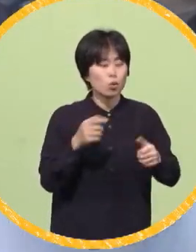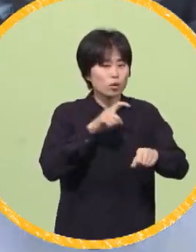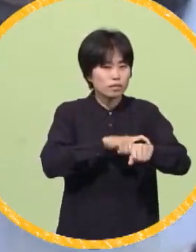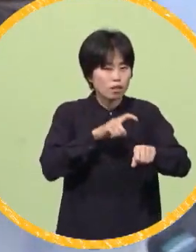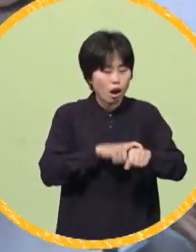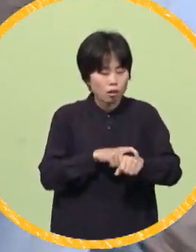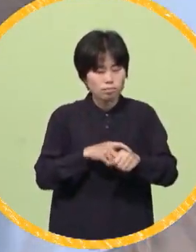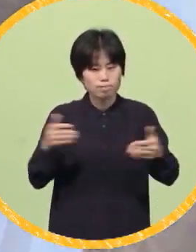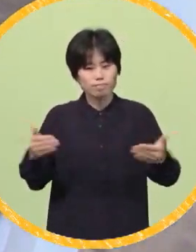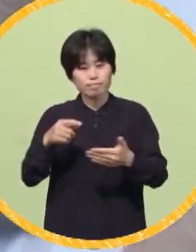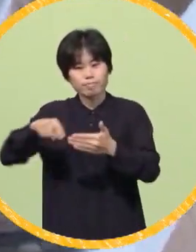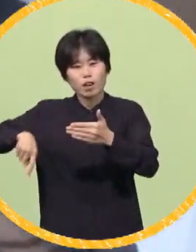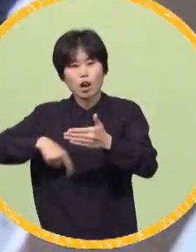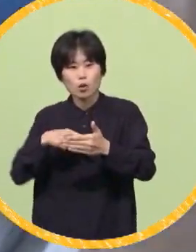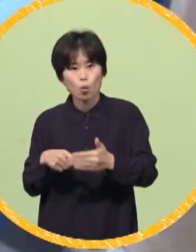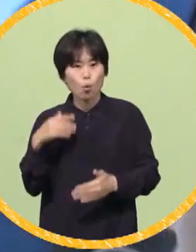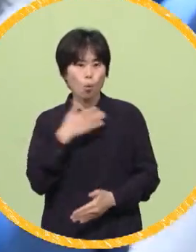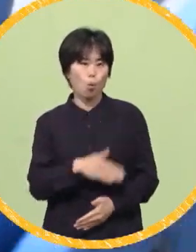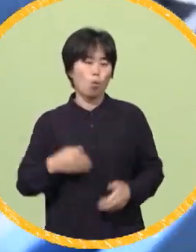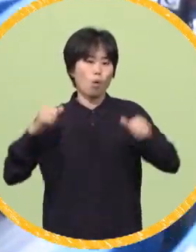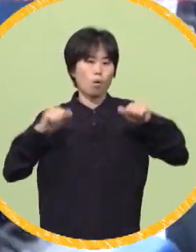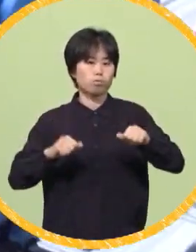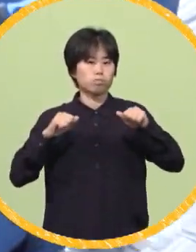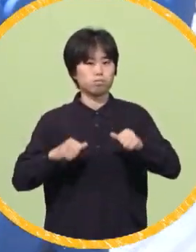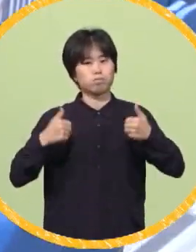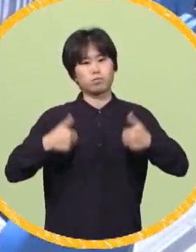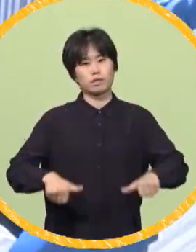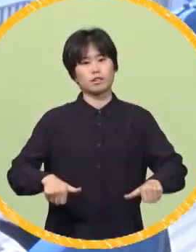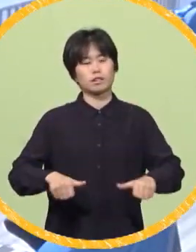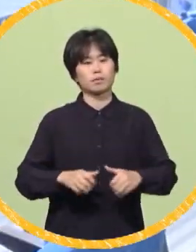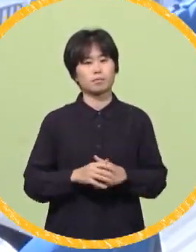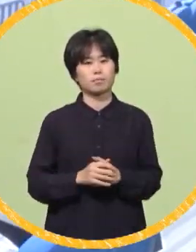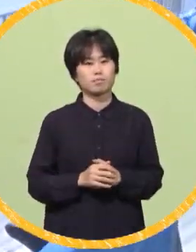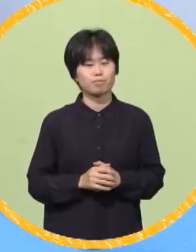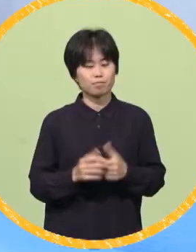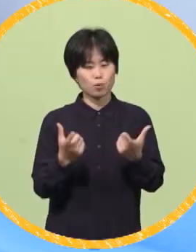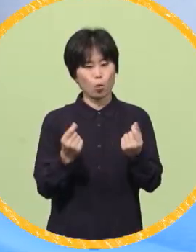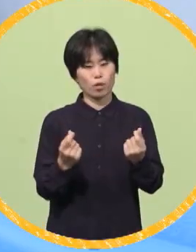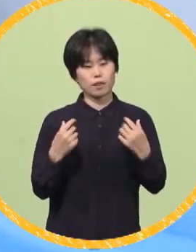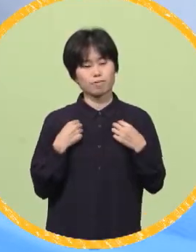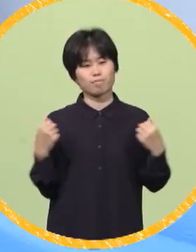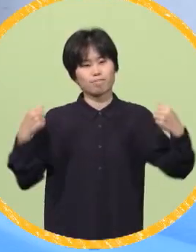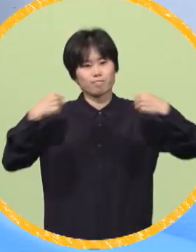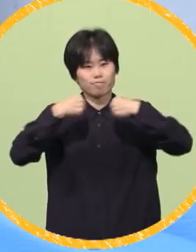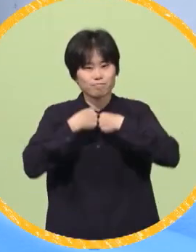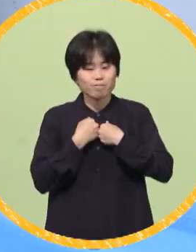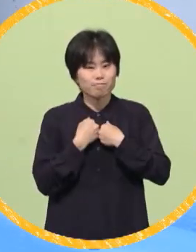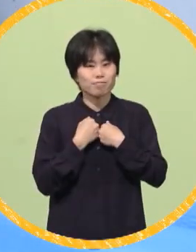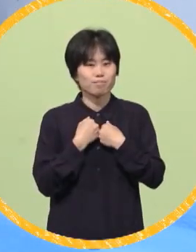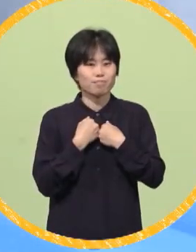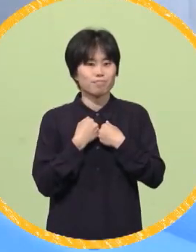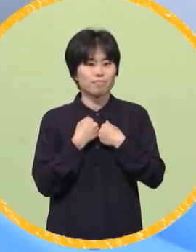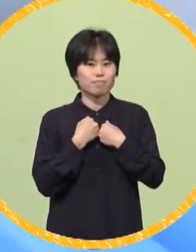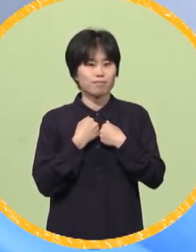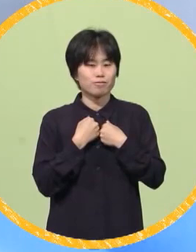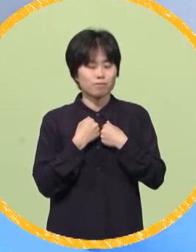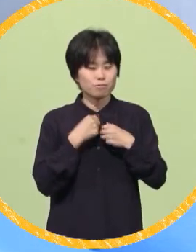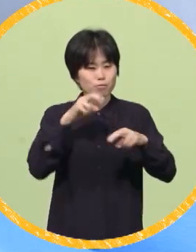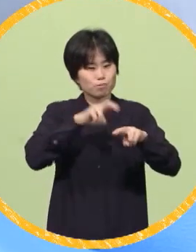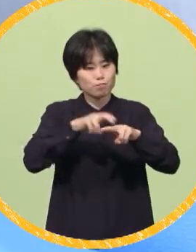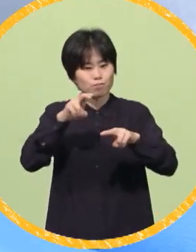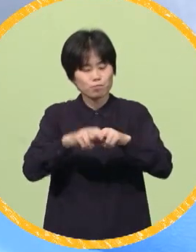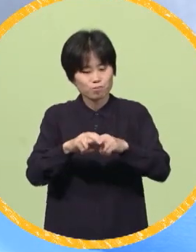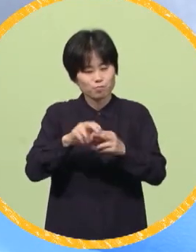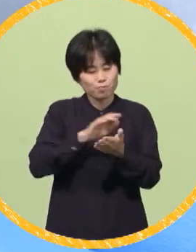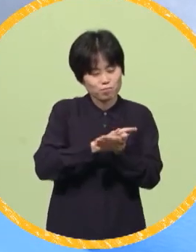仕事も健常者のスタッフと同じ。揃いのユニフォームを身につけた参加者は、スタンドの清掃から